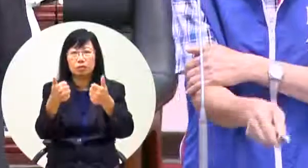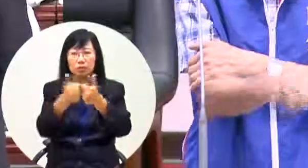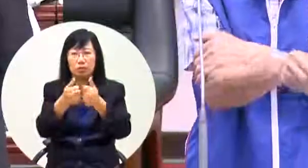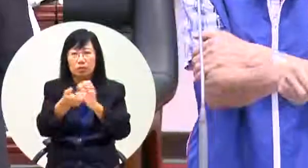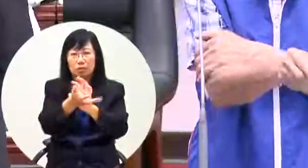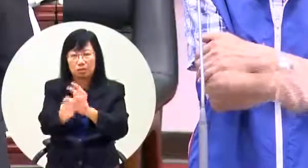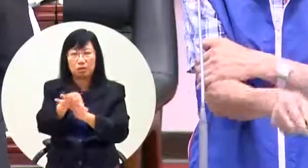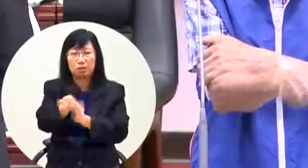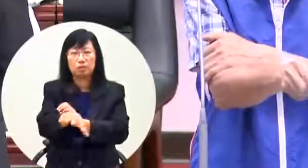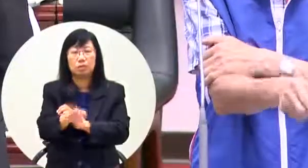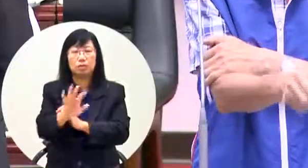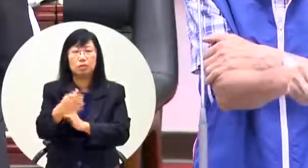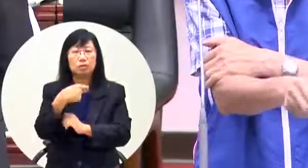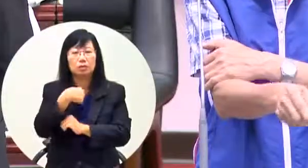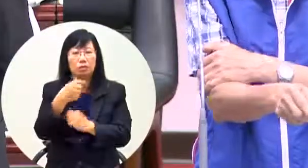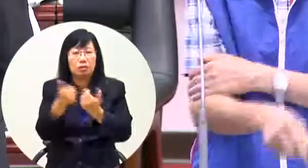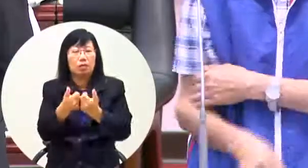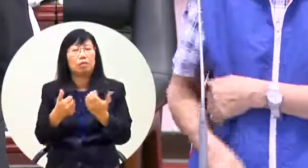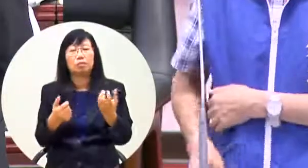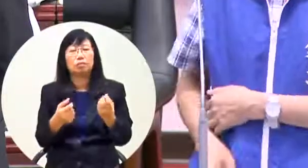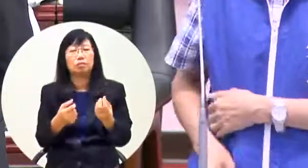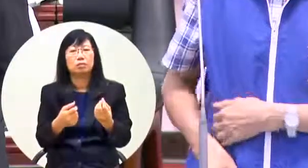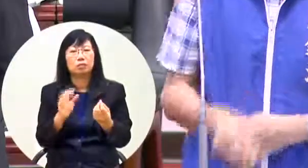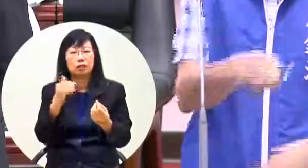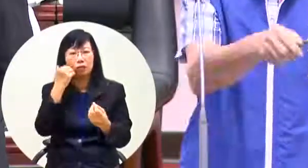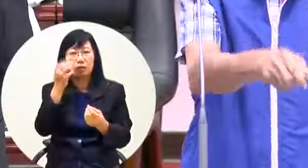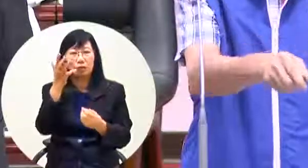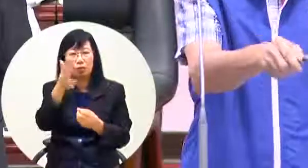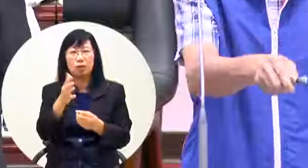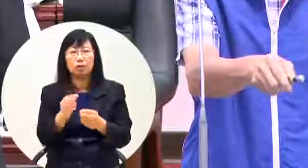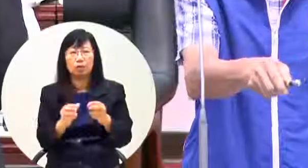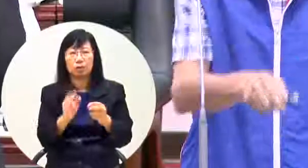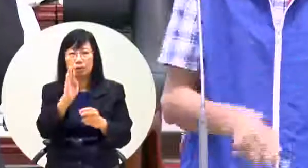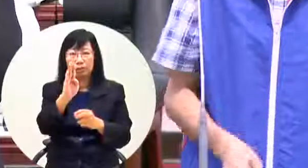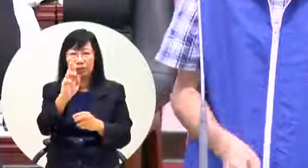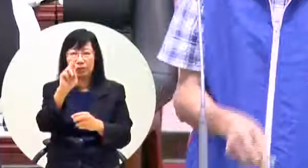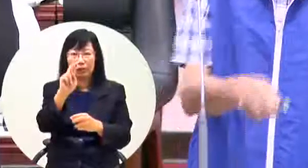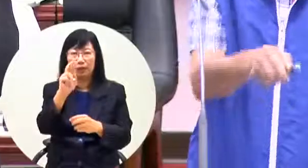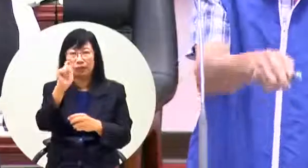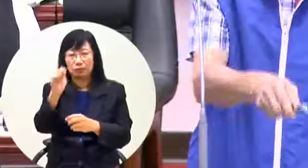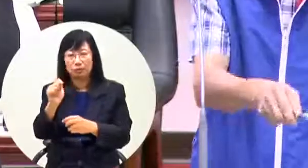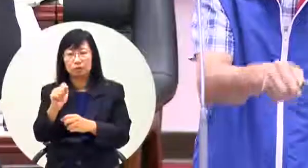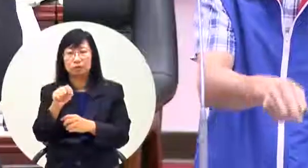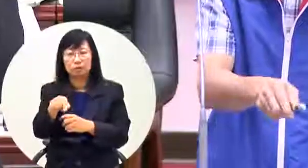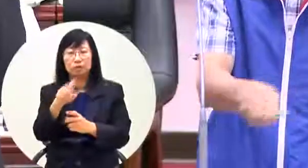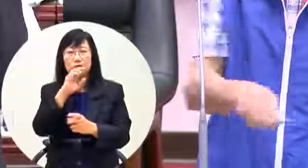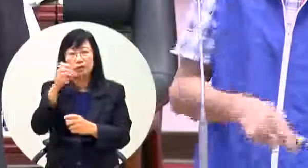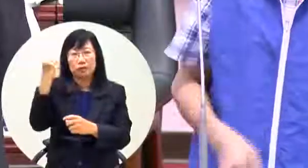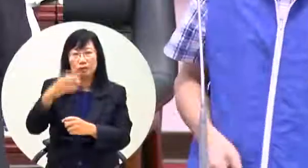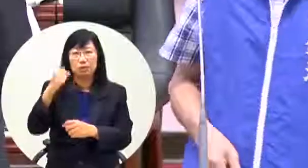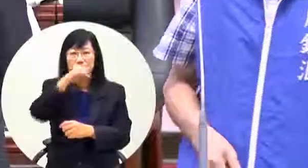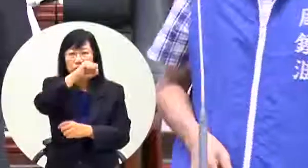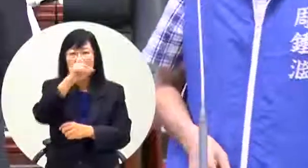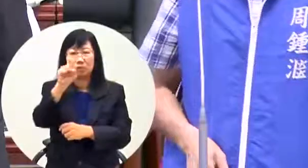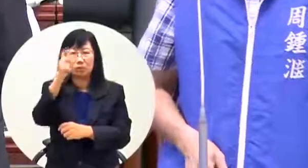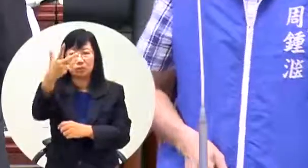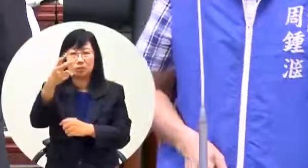哪讲 LR 这个 BRT， 因为这个是，新台十七线是40米，然后中华路是